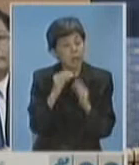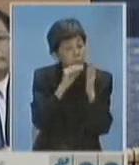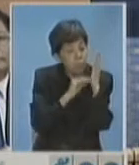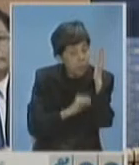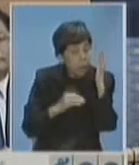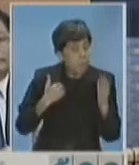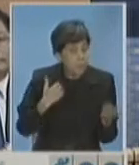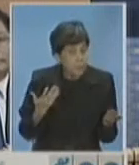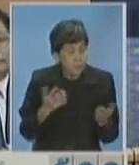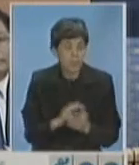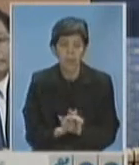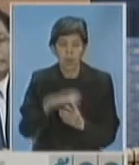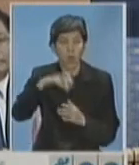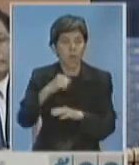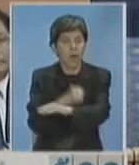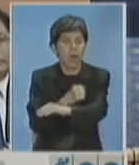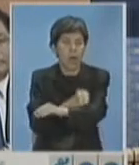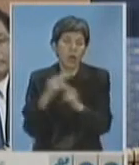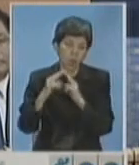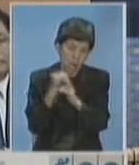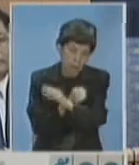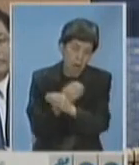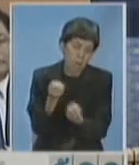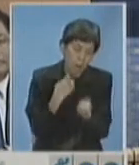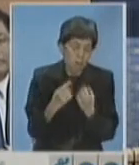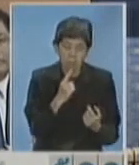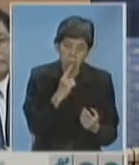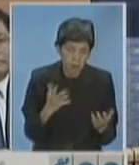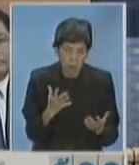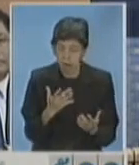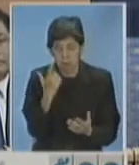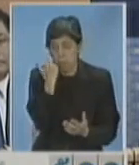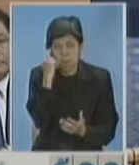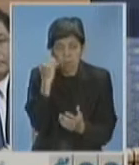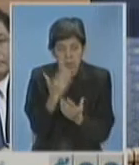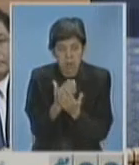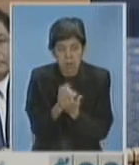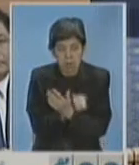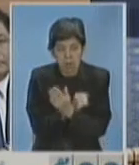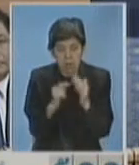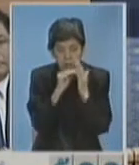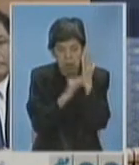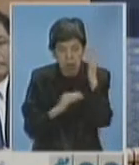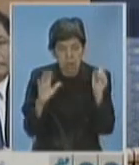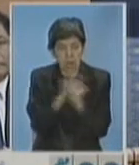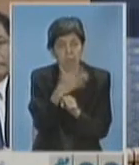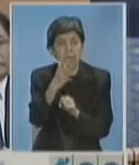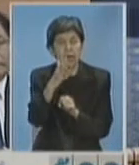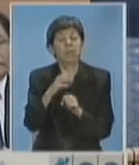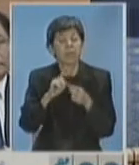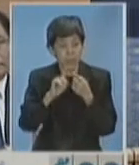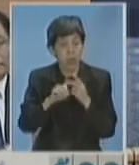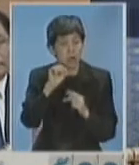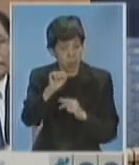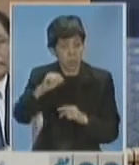ครับกรมแรงงานมากระทรวงแรงงานมาตอบไม่ได้ครับไม่สามารถที่จะจ่ายได้ครบทุกจังหวัดหรือแม้แต่ในส